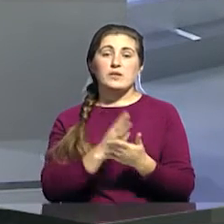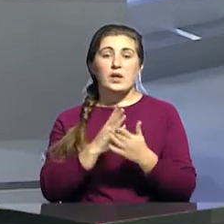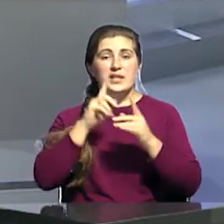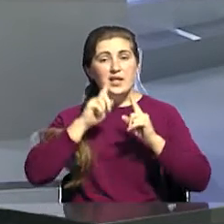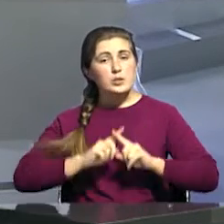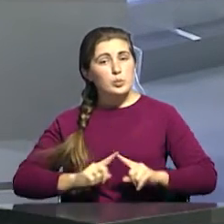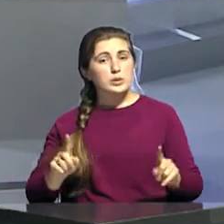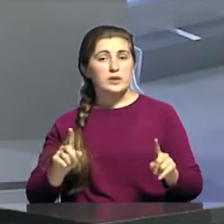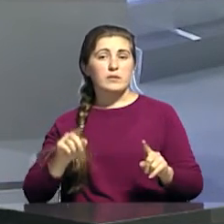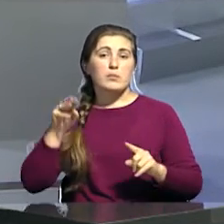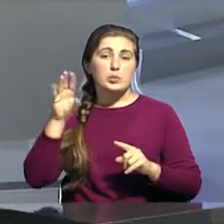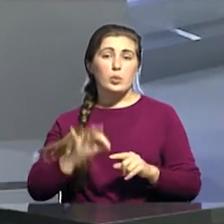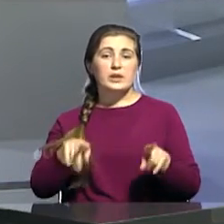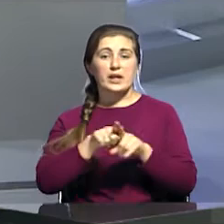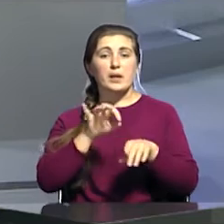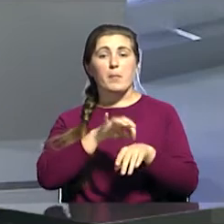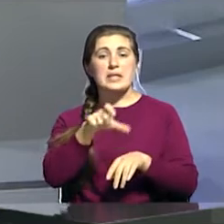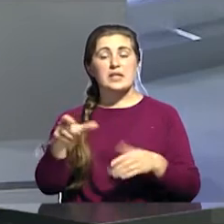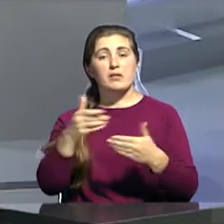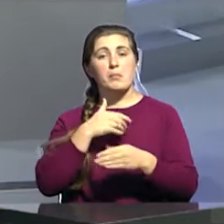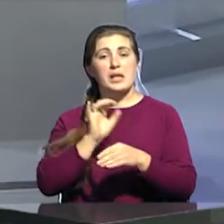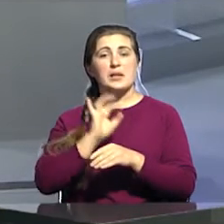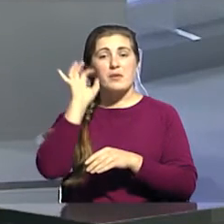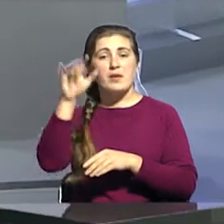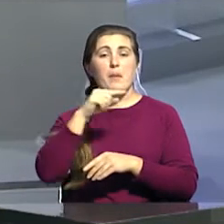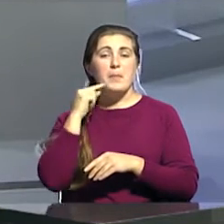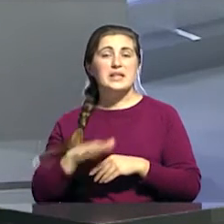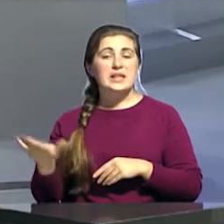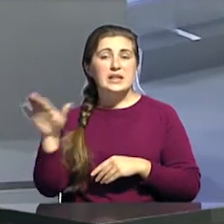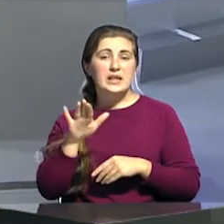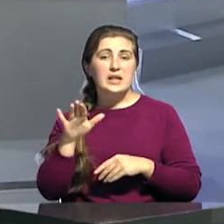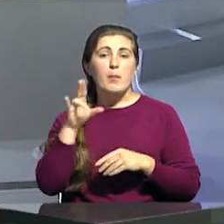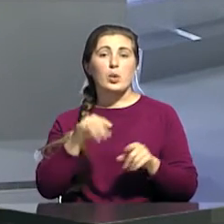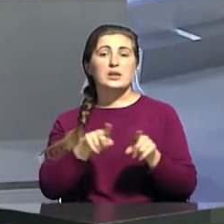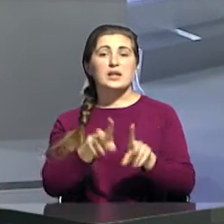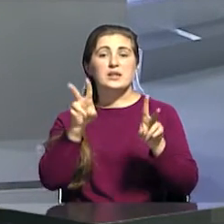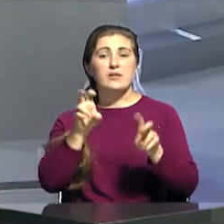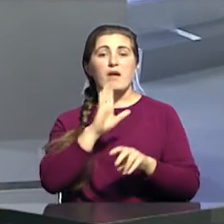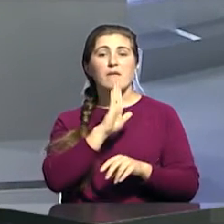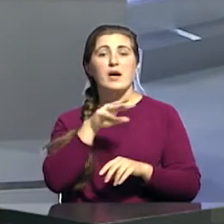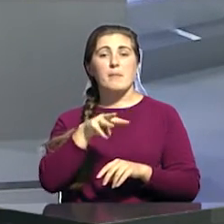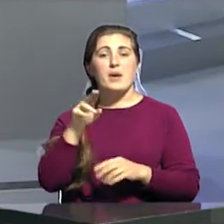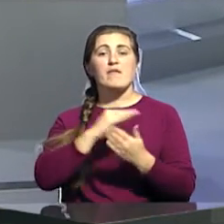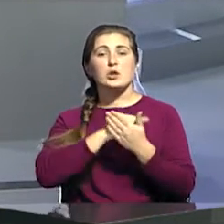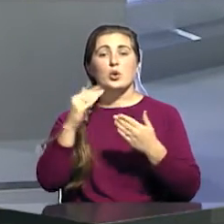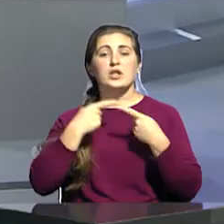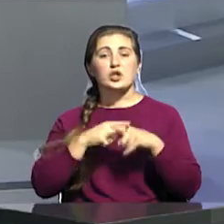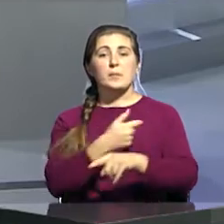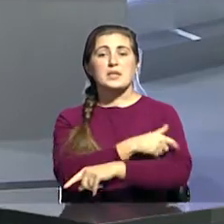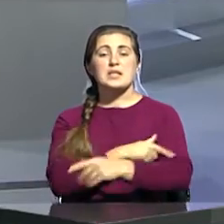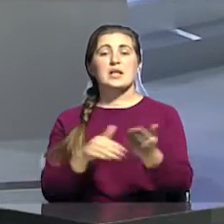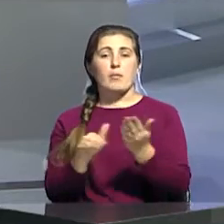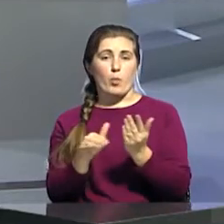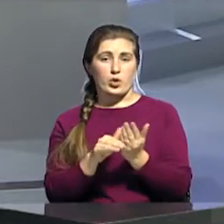эксклюзивным, то таких пациентов мы направляем на материк по так называемому ВМП, высокотехнологичная медицинская